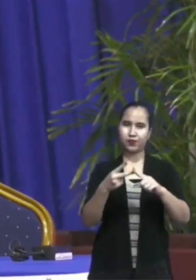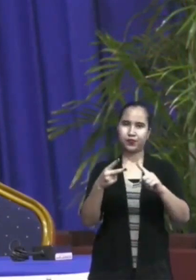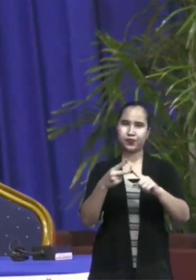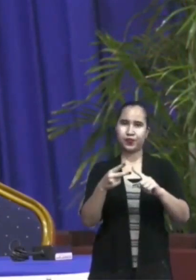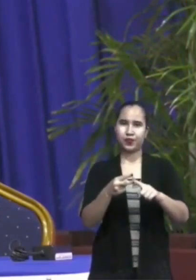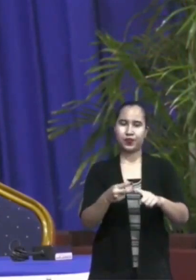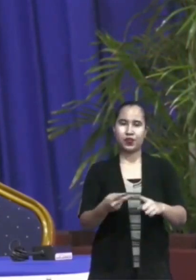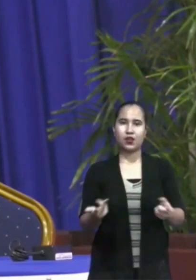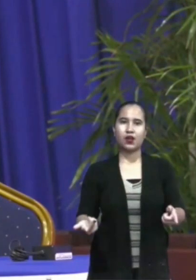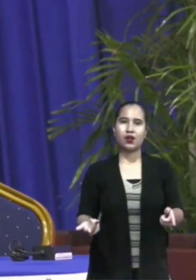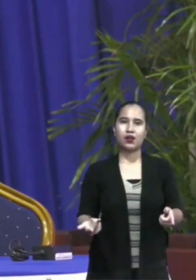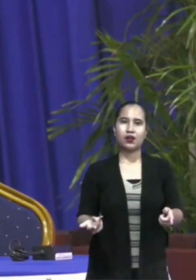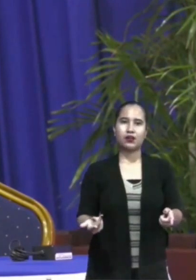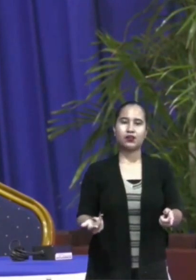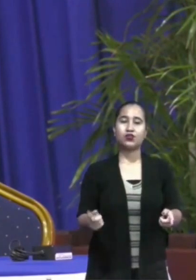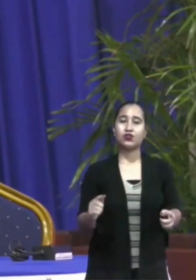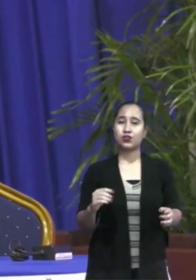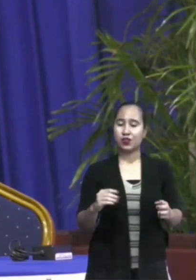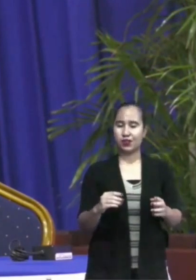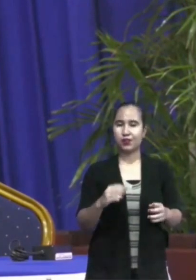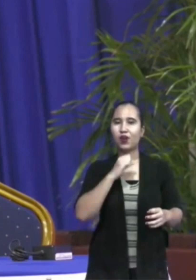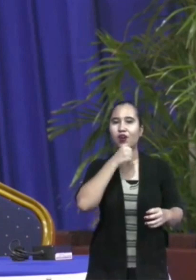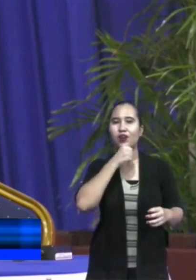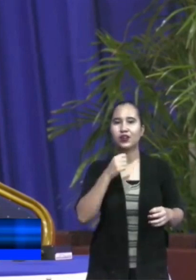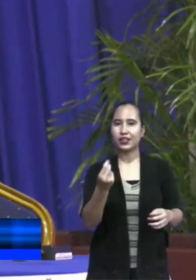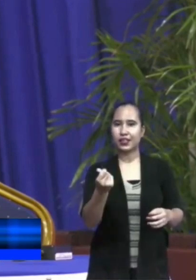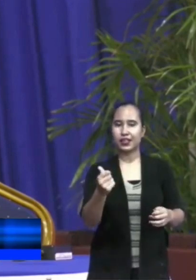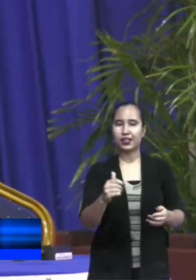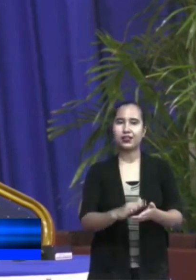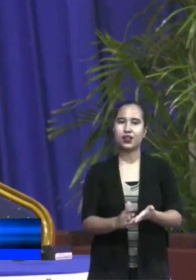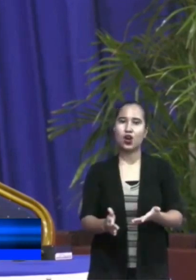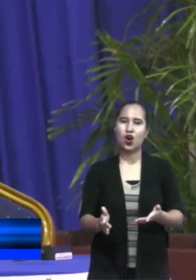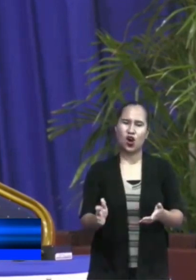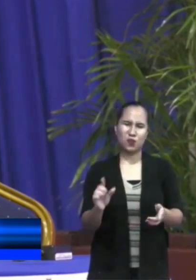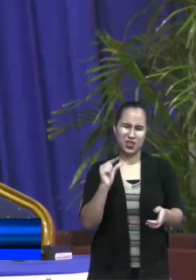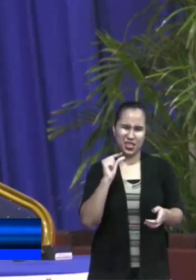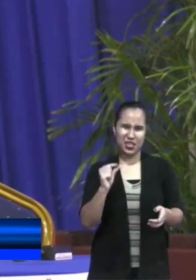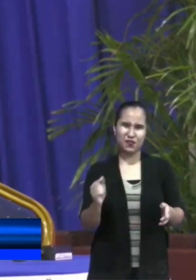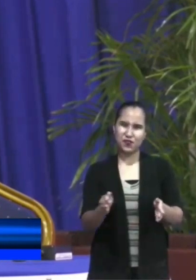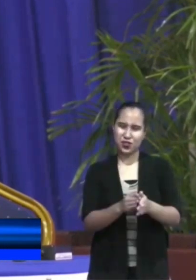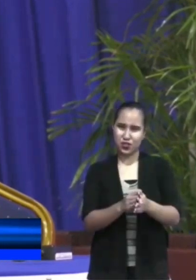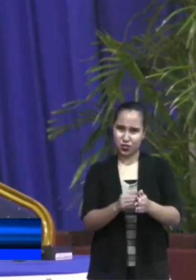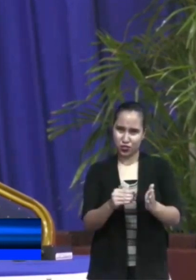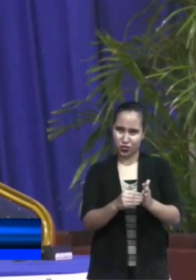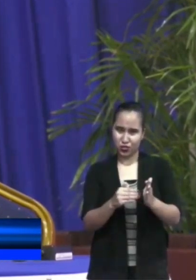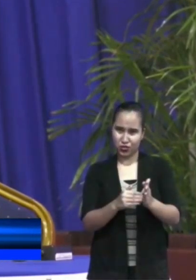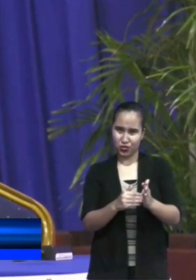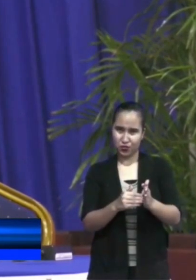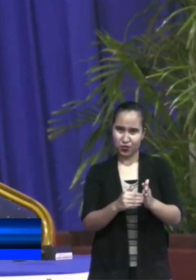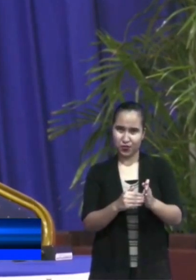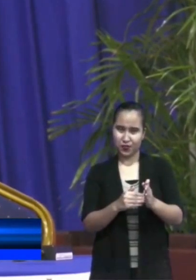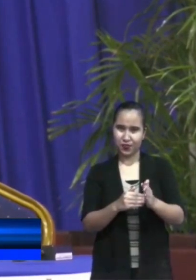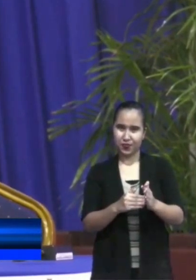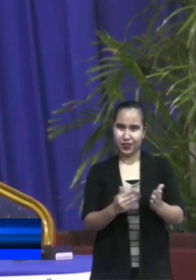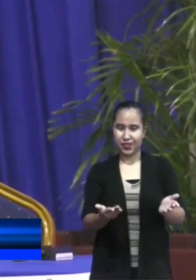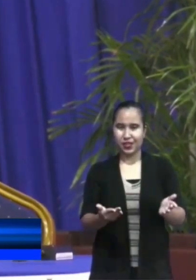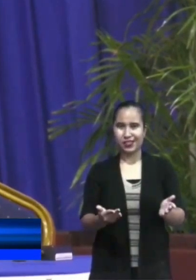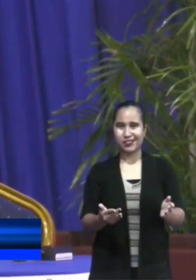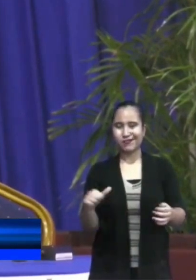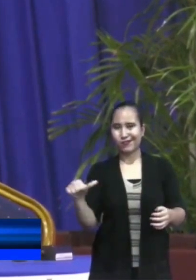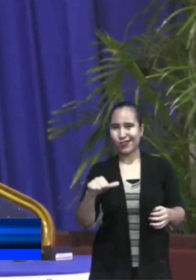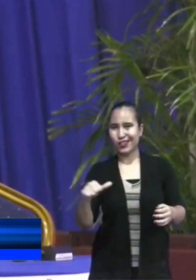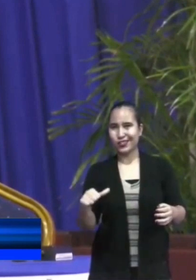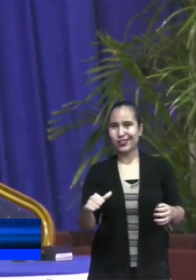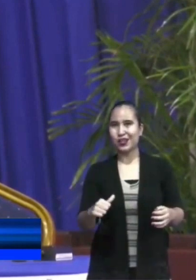om pensioenafdrachten gedurende een bepaalde periode te stoppen of uit te stellen middels een gespreide